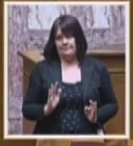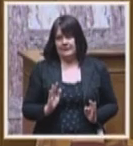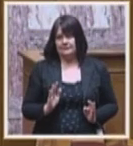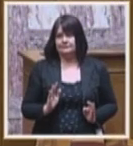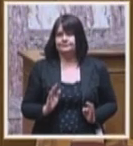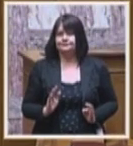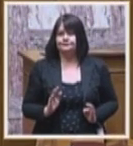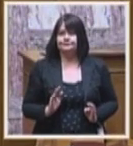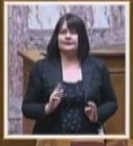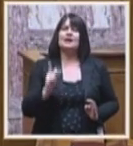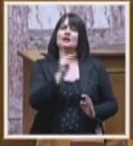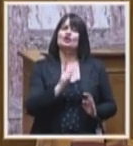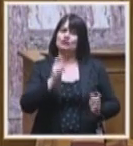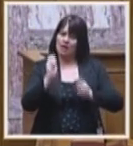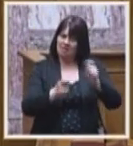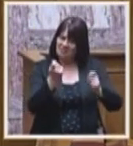αυξάνοντας τις κοινωνικές δαπάνες.